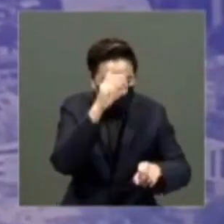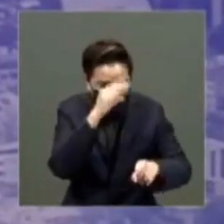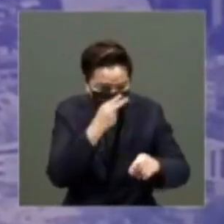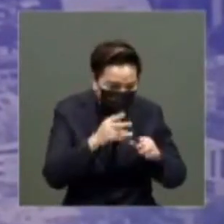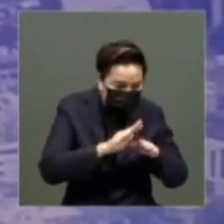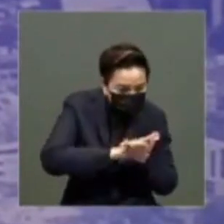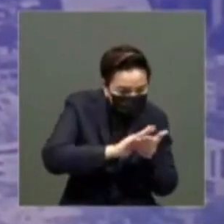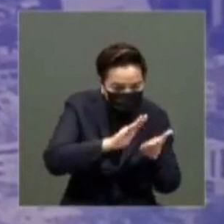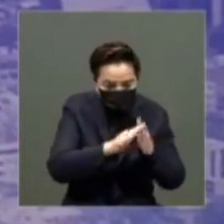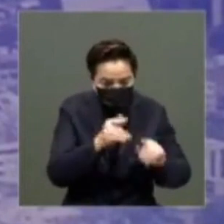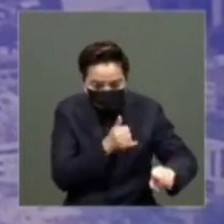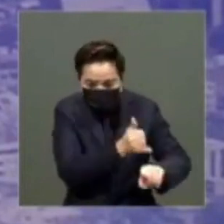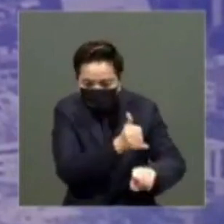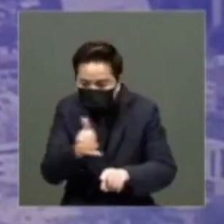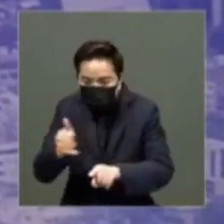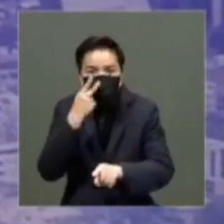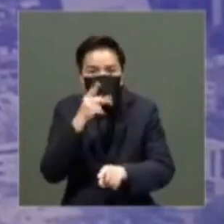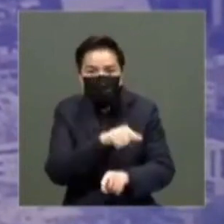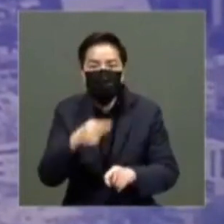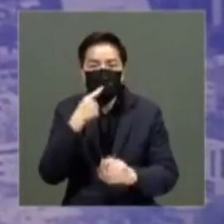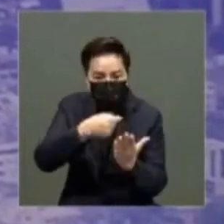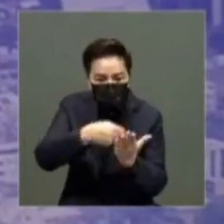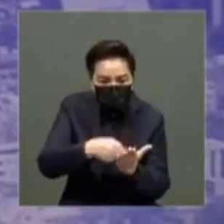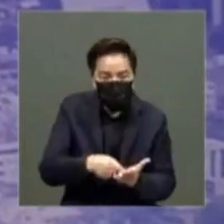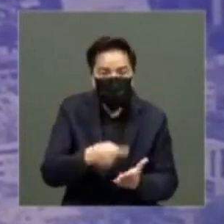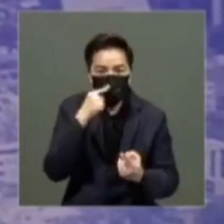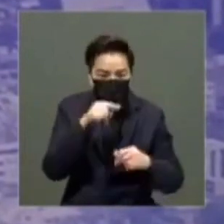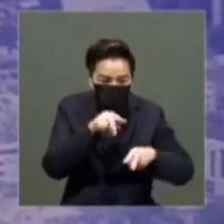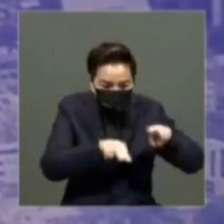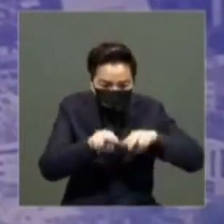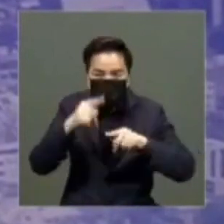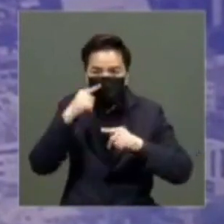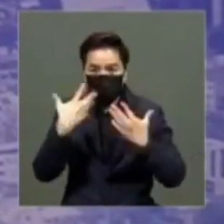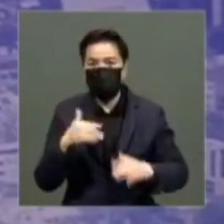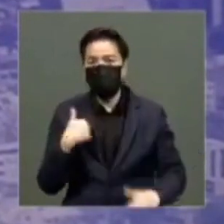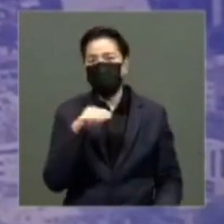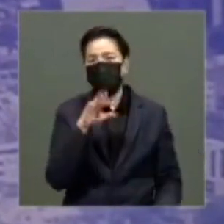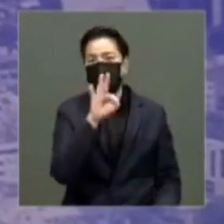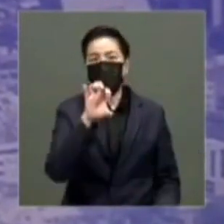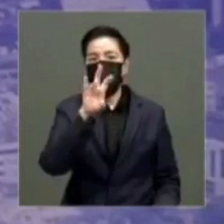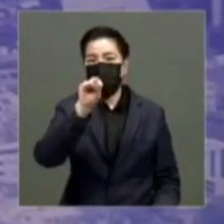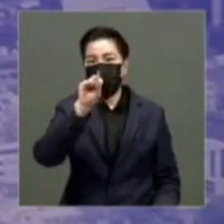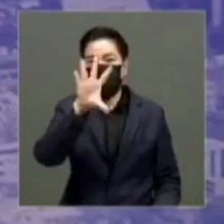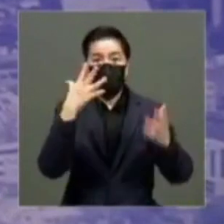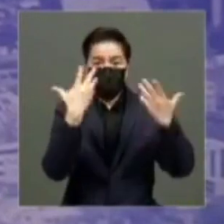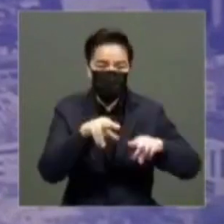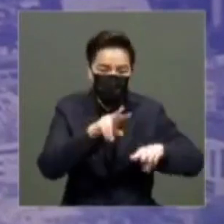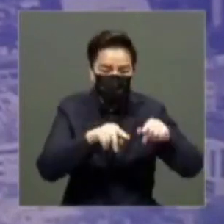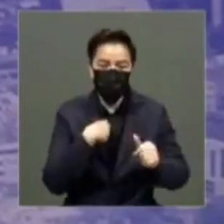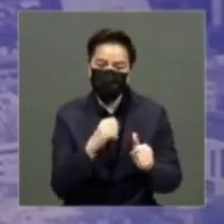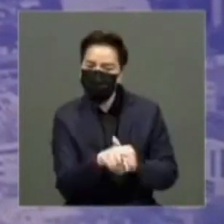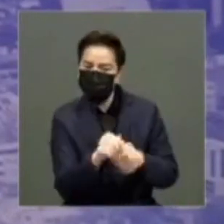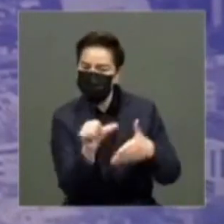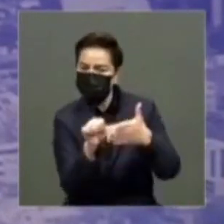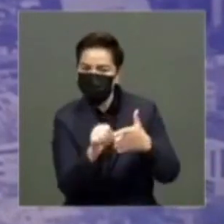หรือกิจการลักษณะใกล้เคียงมีการสำรวจในเบื้องต้นนะคะไป975แห่งแล้วก็มีการแนะนำ